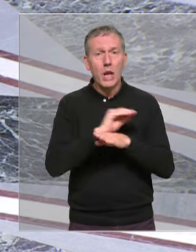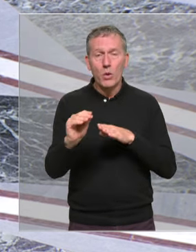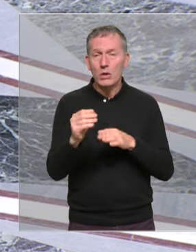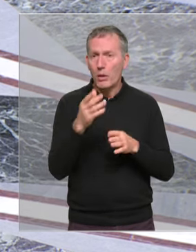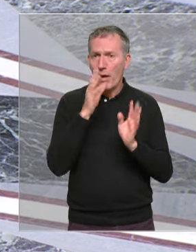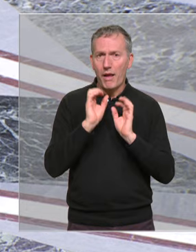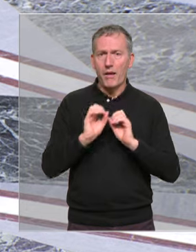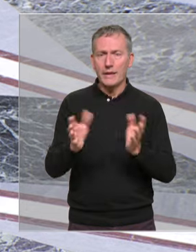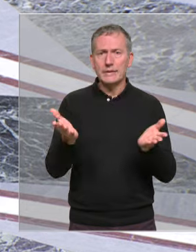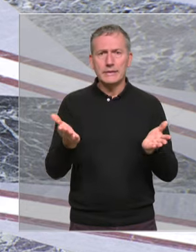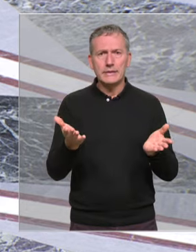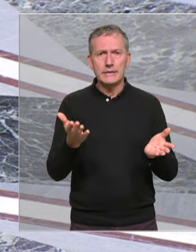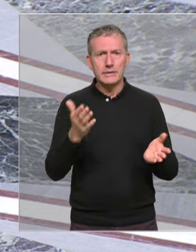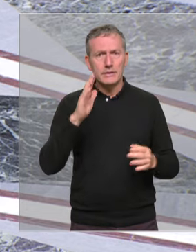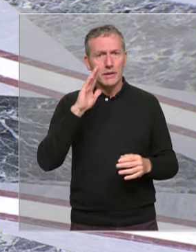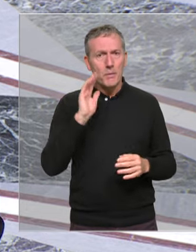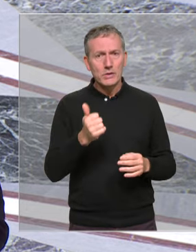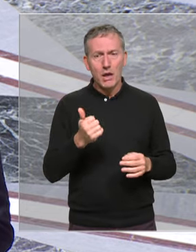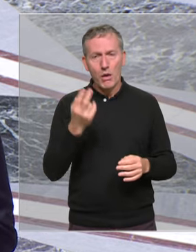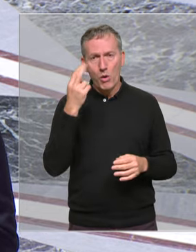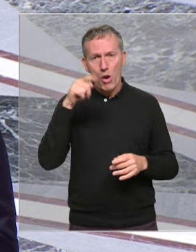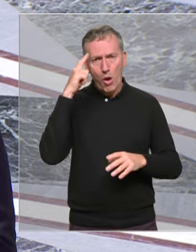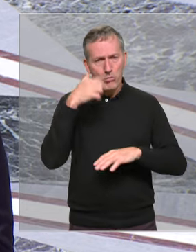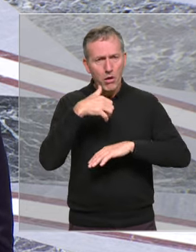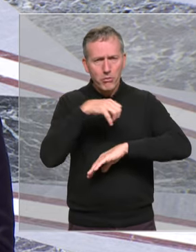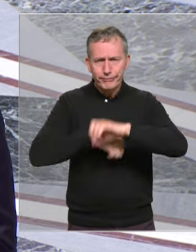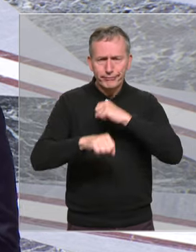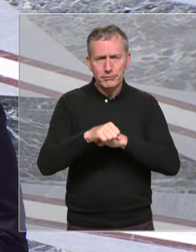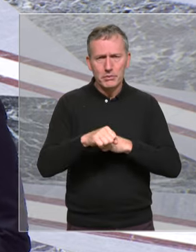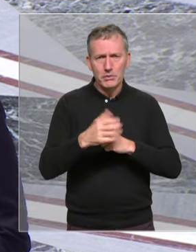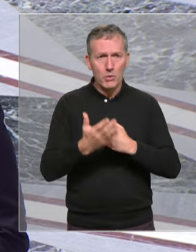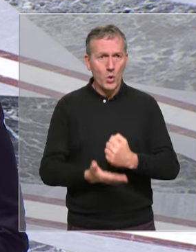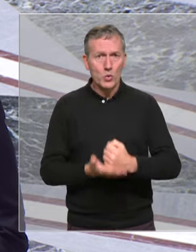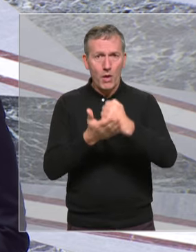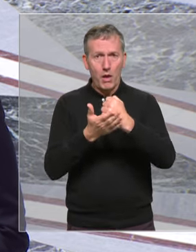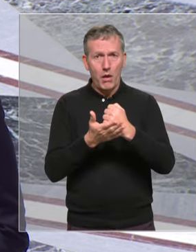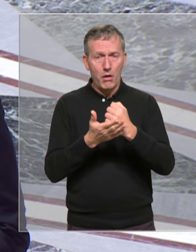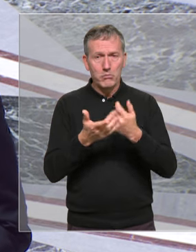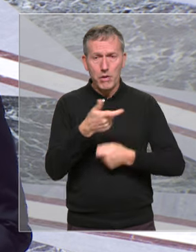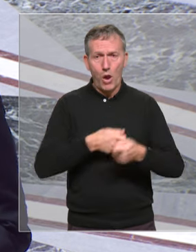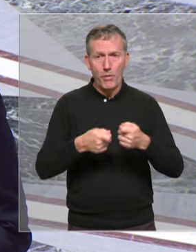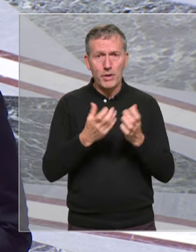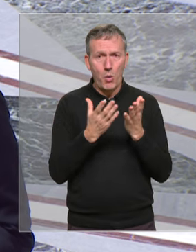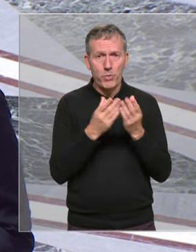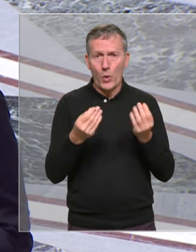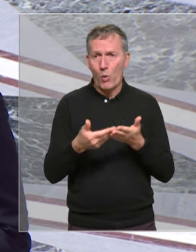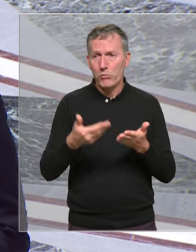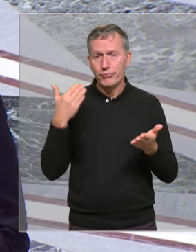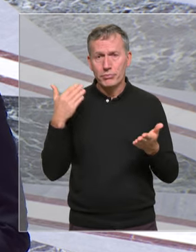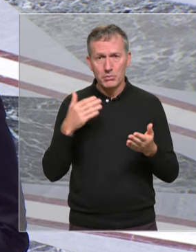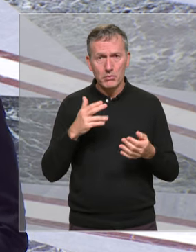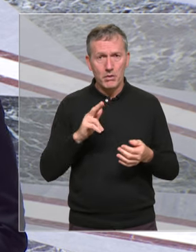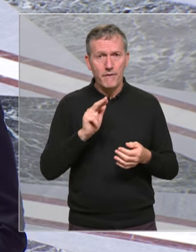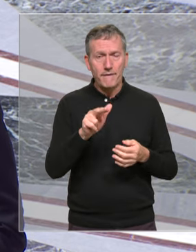laisser faire. C'est pourquoi l'Europe est mobilisée. Elle a décidé d'un soutien économique important ces derniers mois. Elle définira